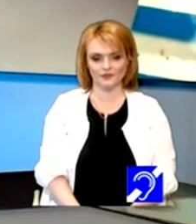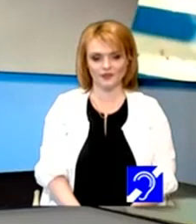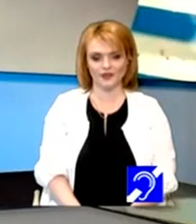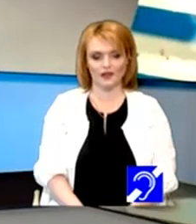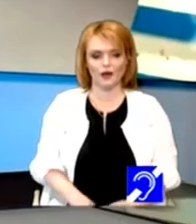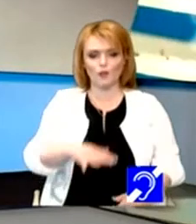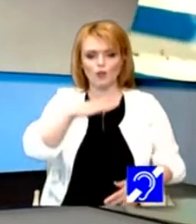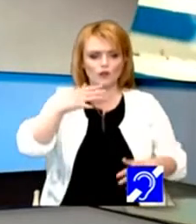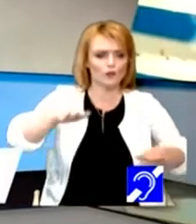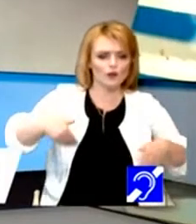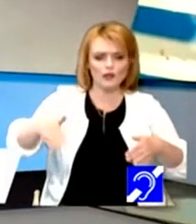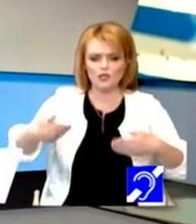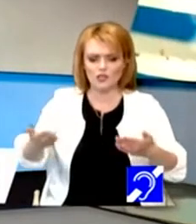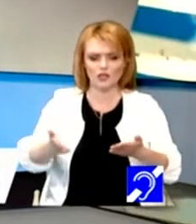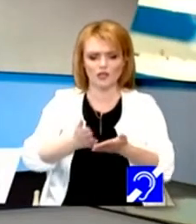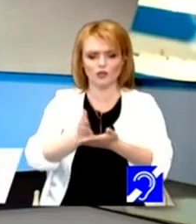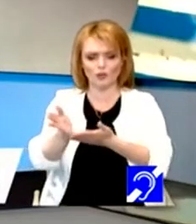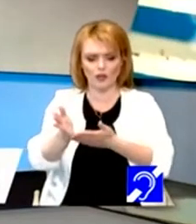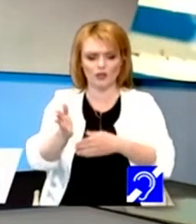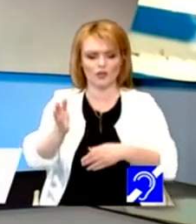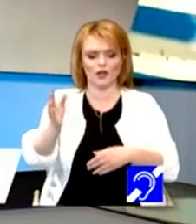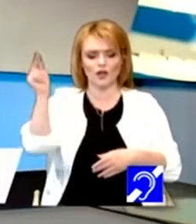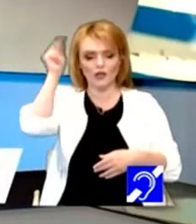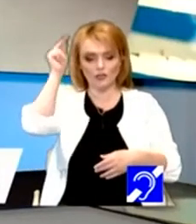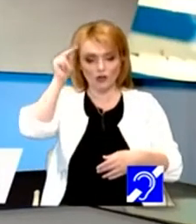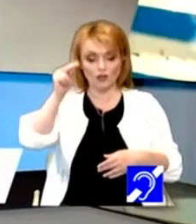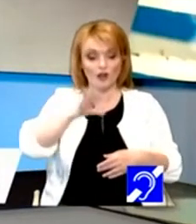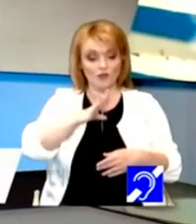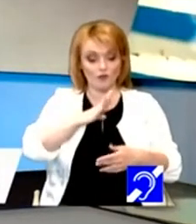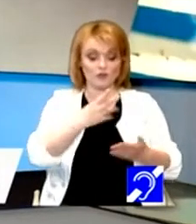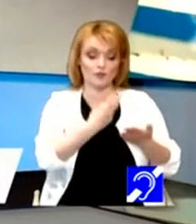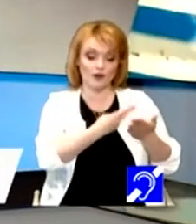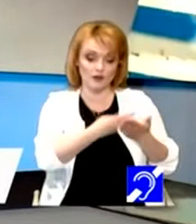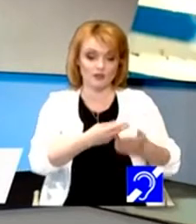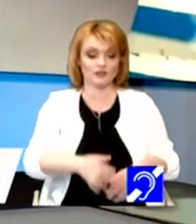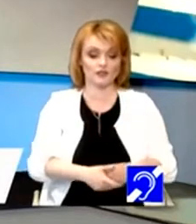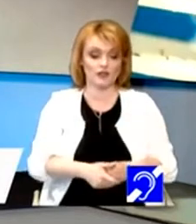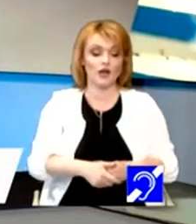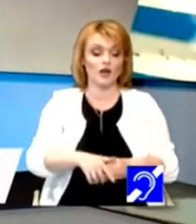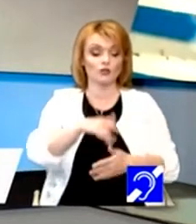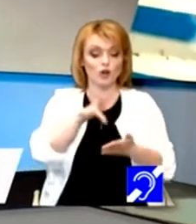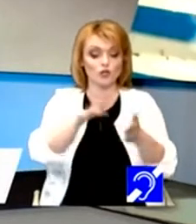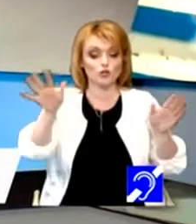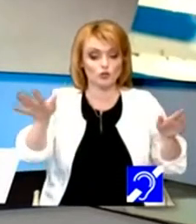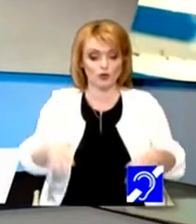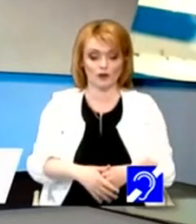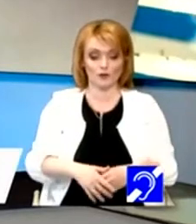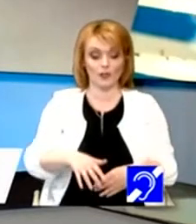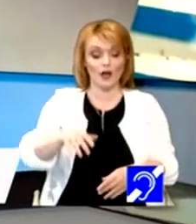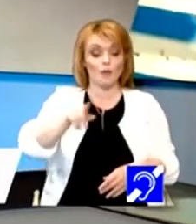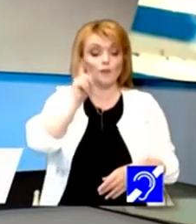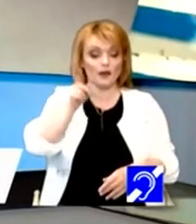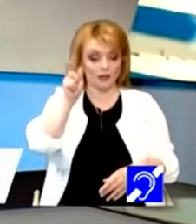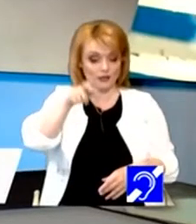Sute de oferte educaționale au fost prezentate la Soroca în cadrul Zilei Învățământului Dual 2022. Tinerii au